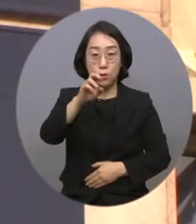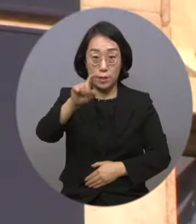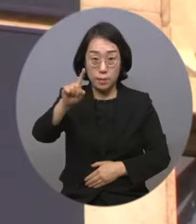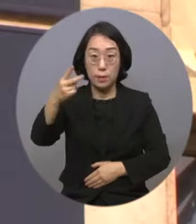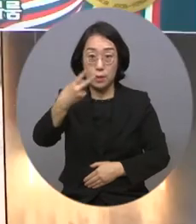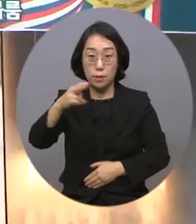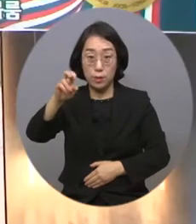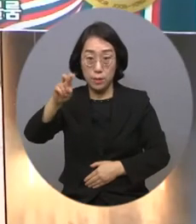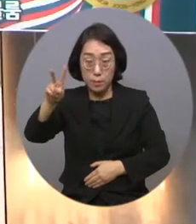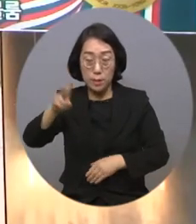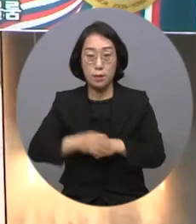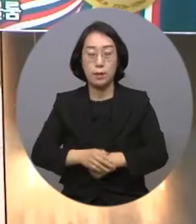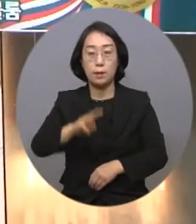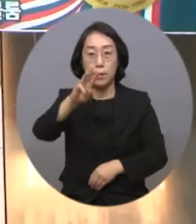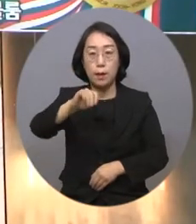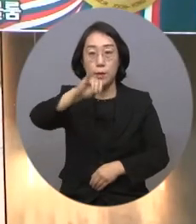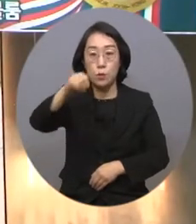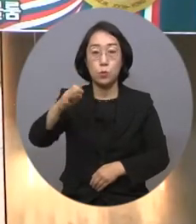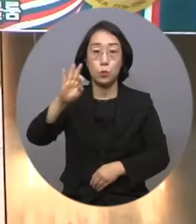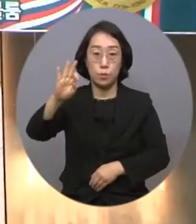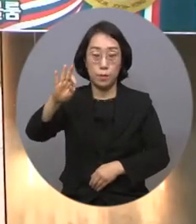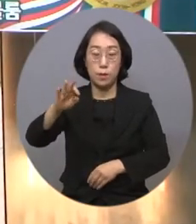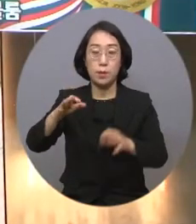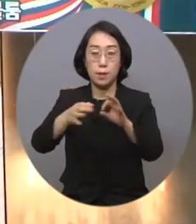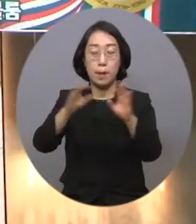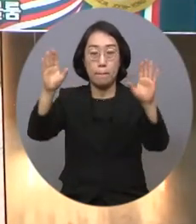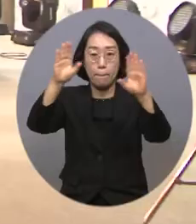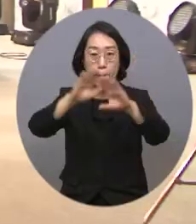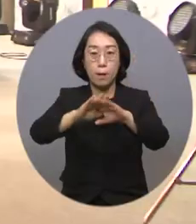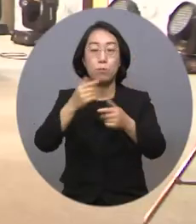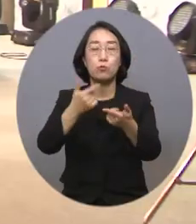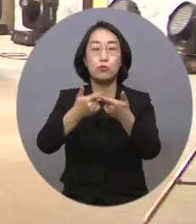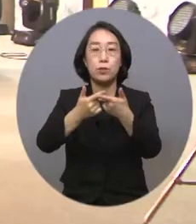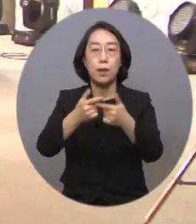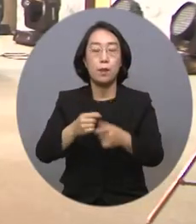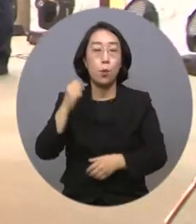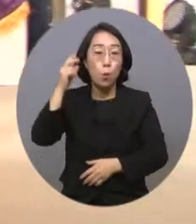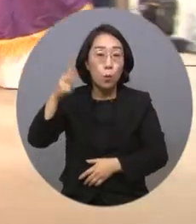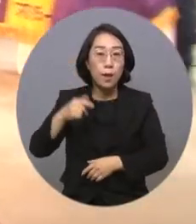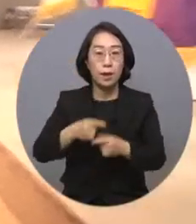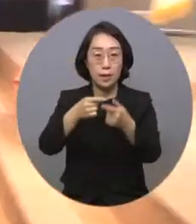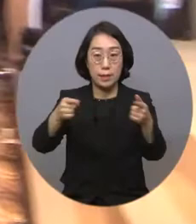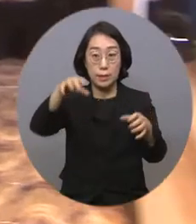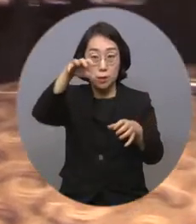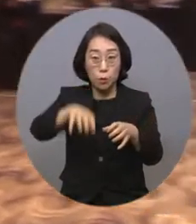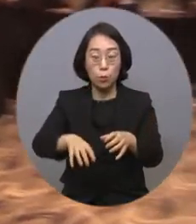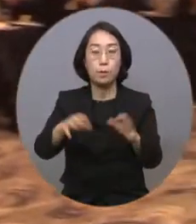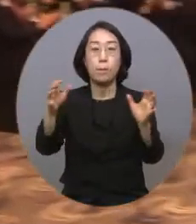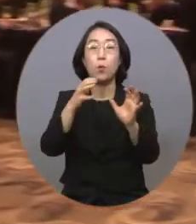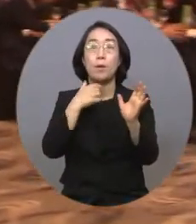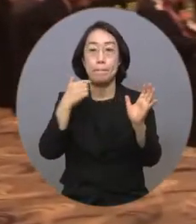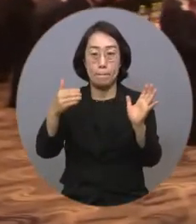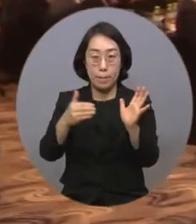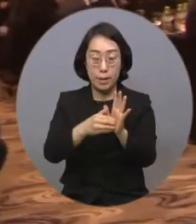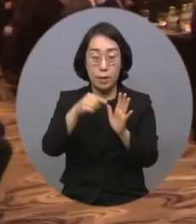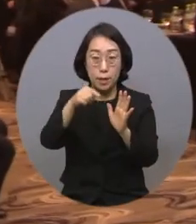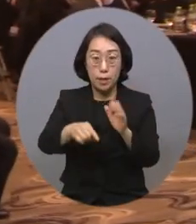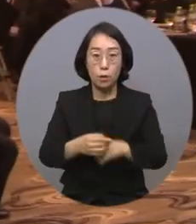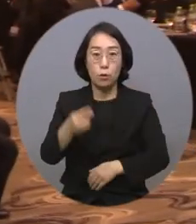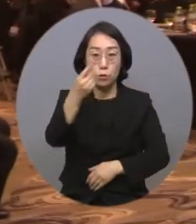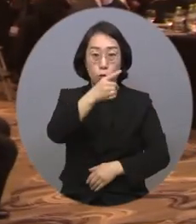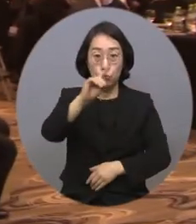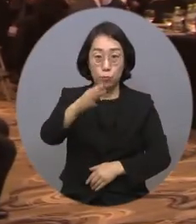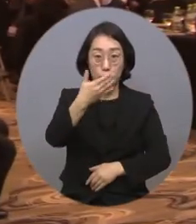2021-2022 멜빈 존스 동지의 밤 행사가 지난 28일 부산 코모도 호텔 1층 그랜드 볼륨에서 진행하였습니다. 이 행사는